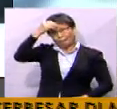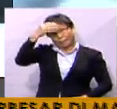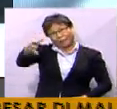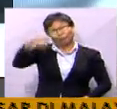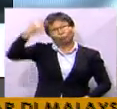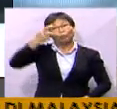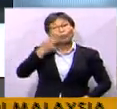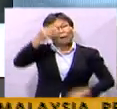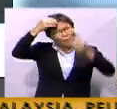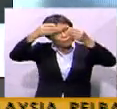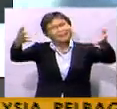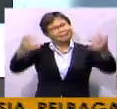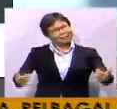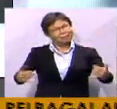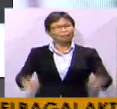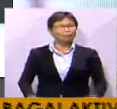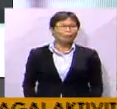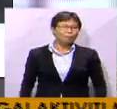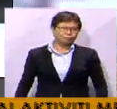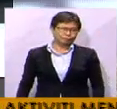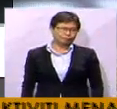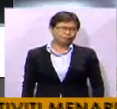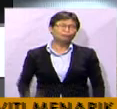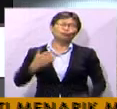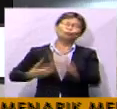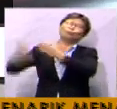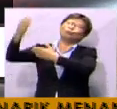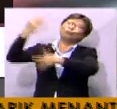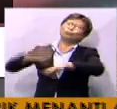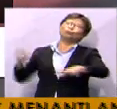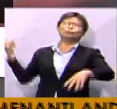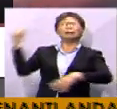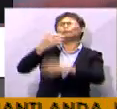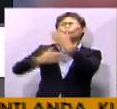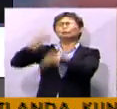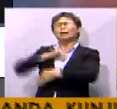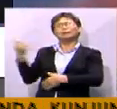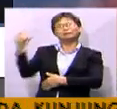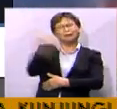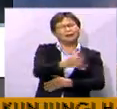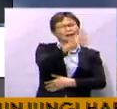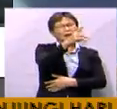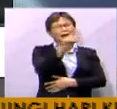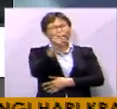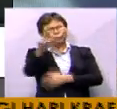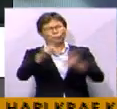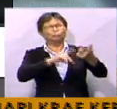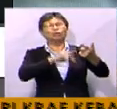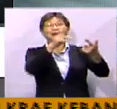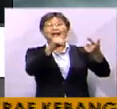tuan-tuan, sebelum saya mai di sini pun saya dah telefon KSU